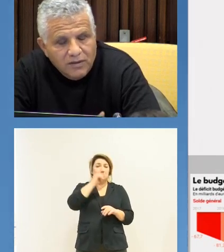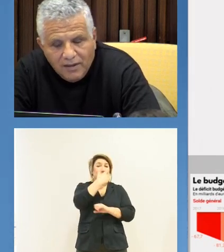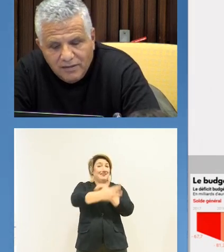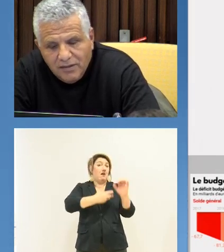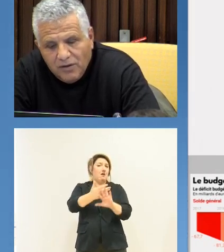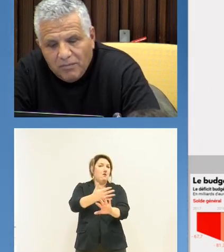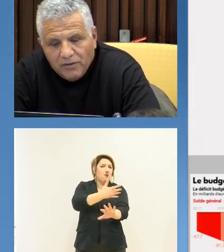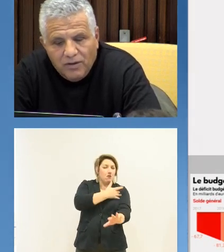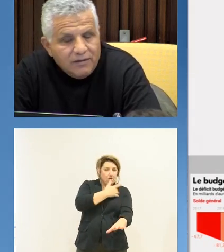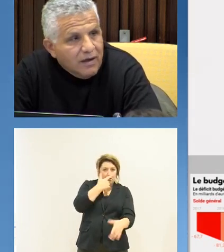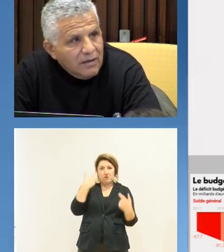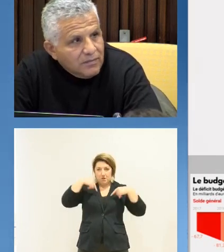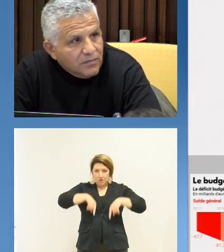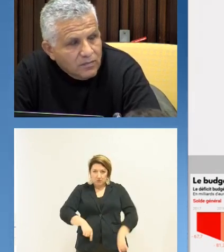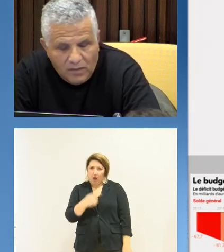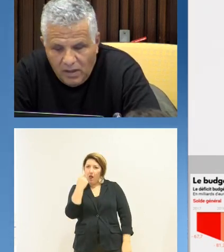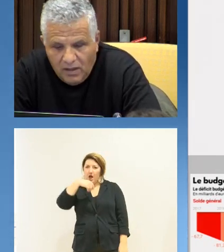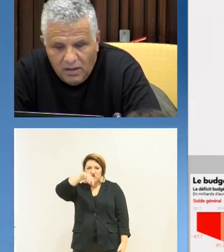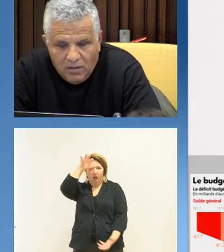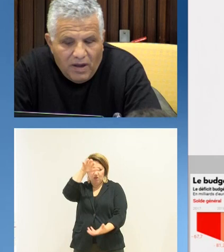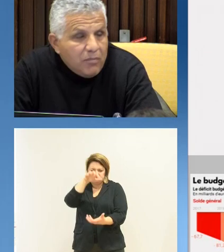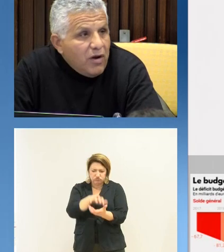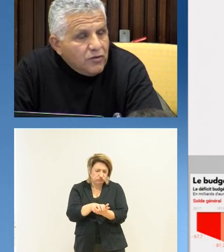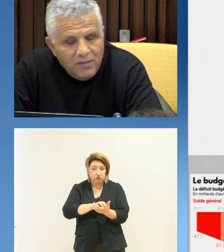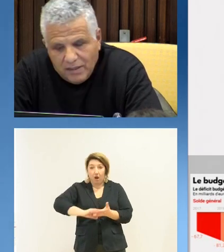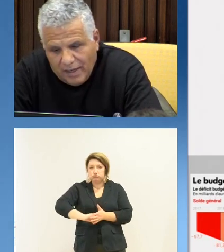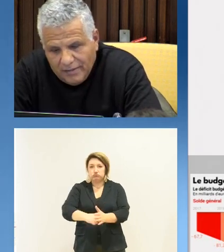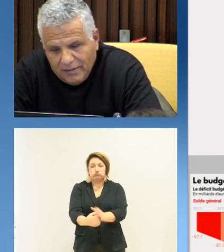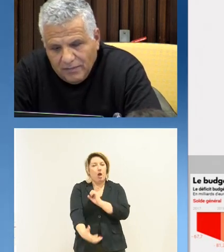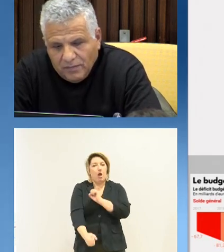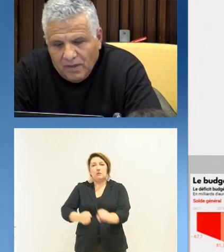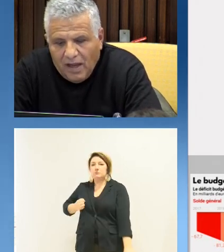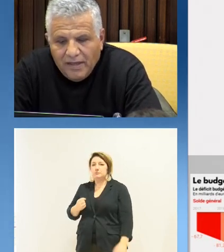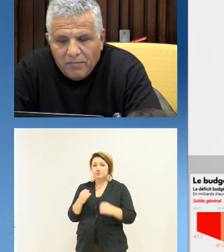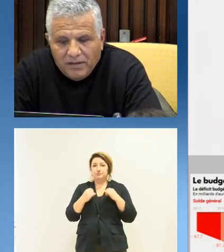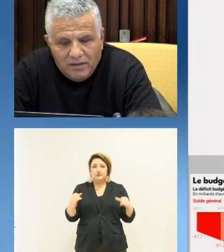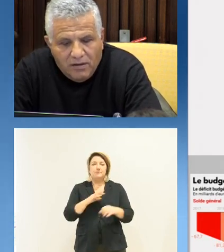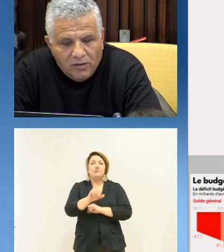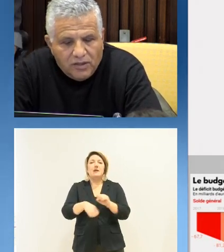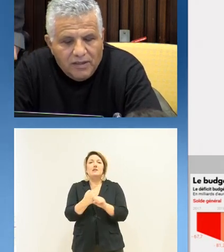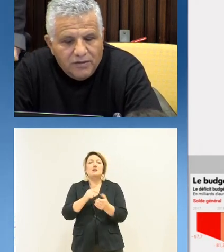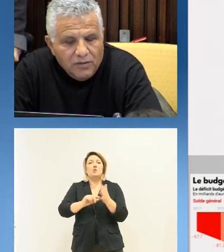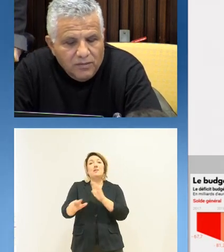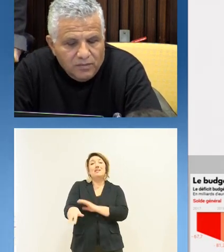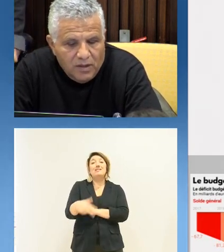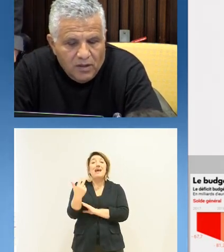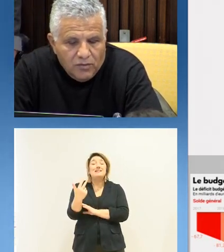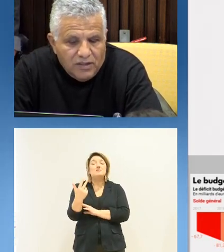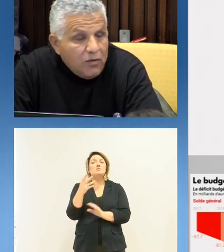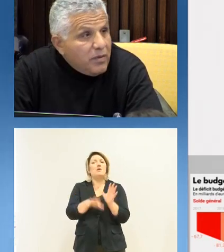drastiques de la part de l'état par rapport à 2013 année précédant notre élection